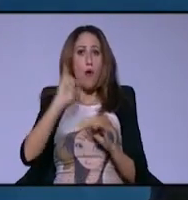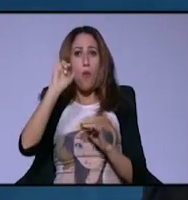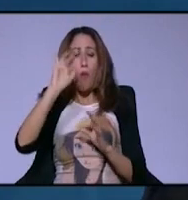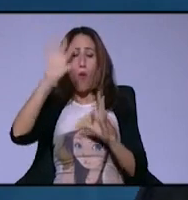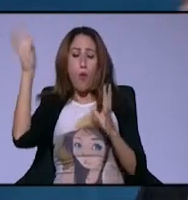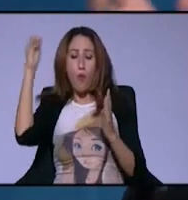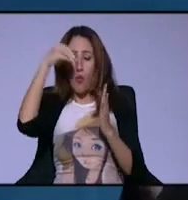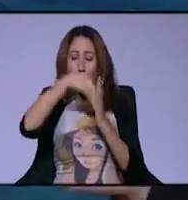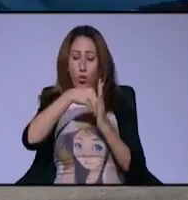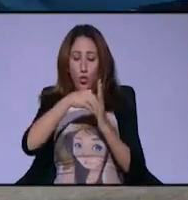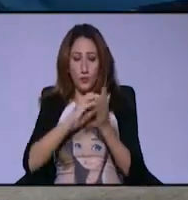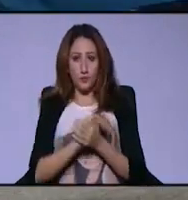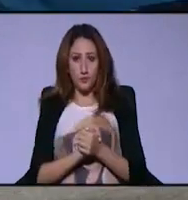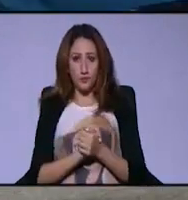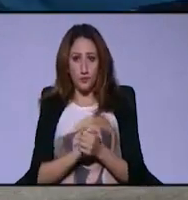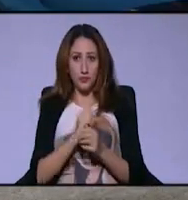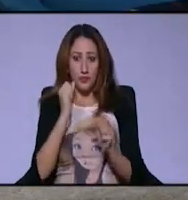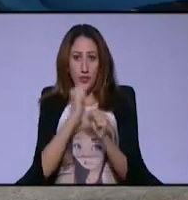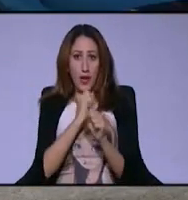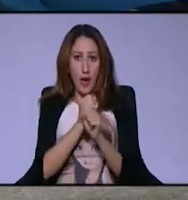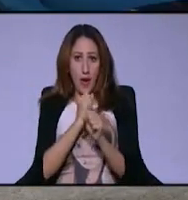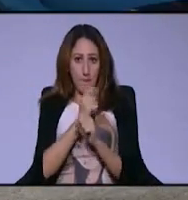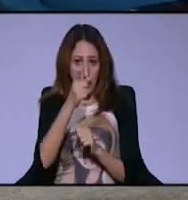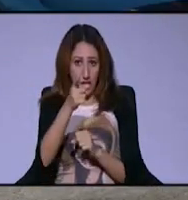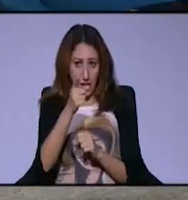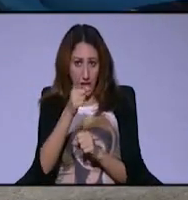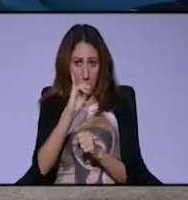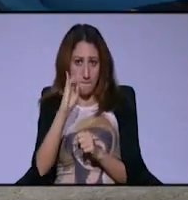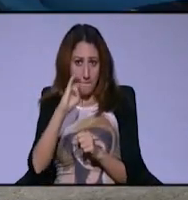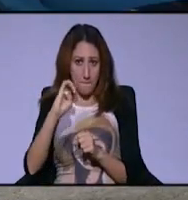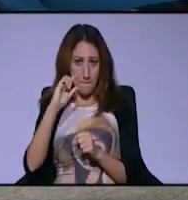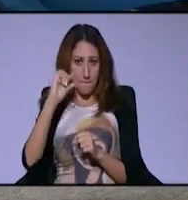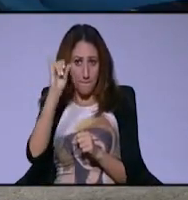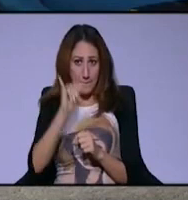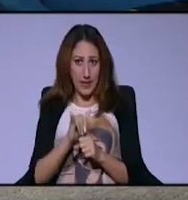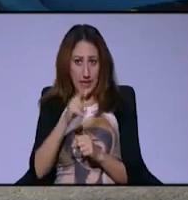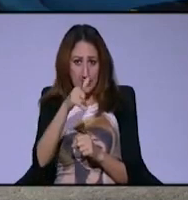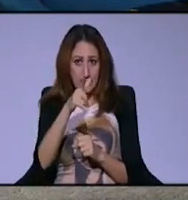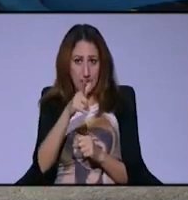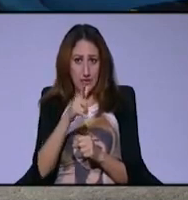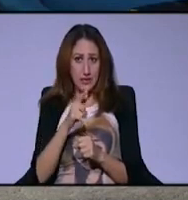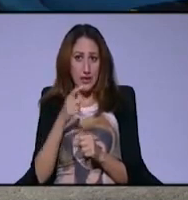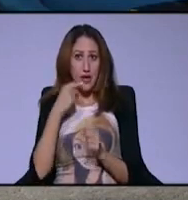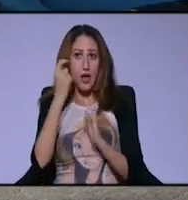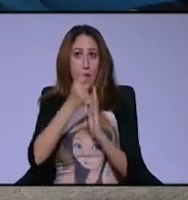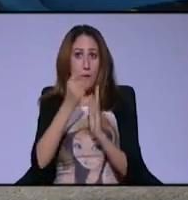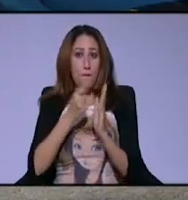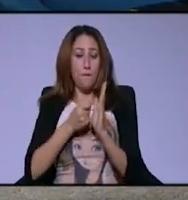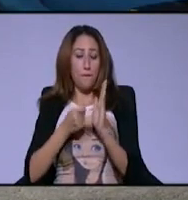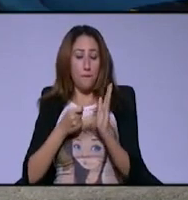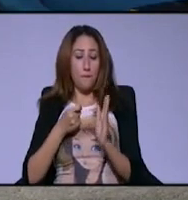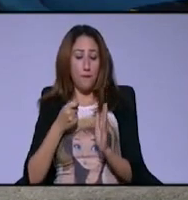وجليل. يأتي العمل الذي قام به الأستاذ مجد إمام ليكون حلقة في هذه السلسلة، لكن